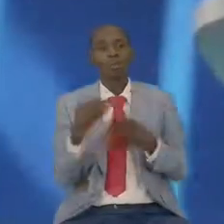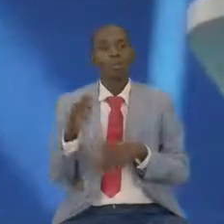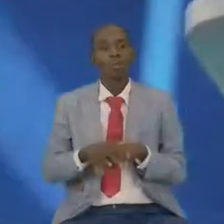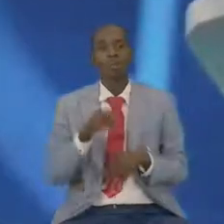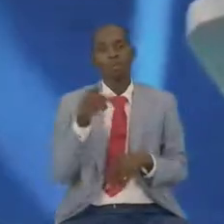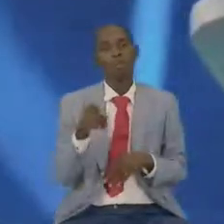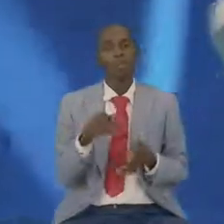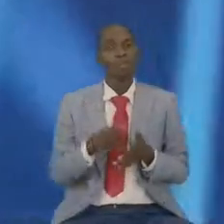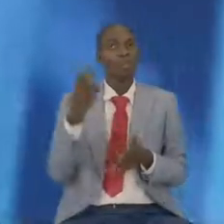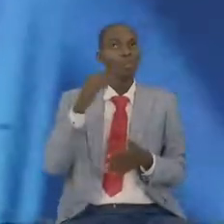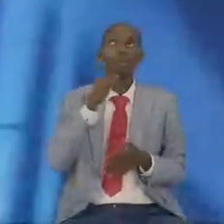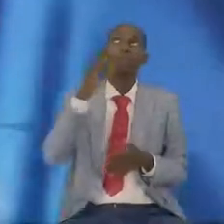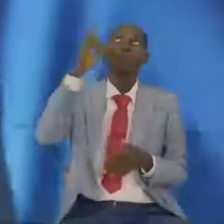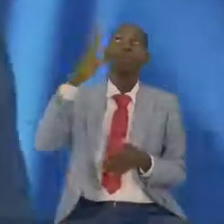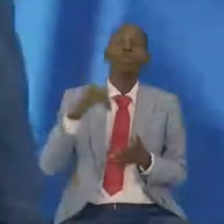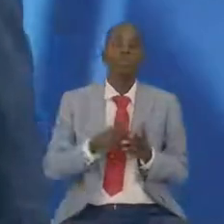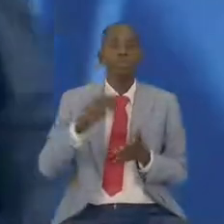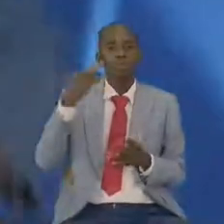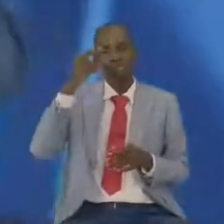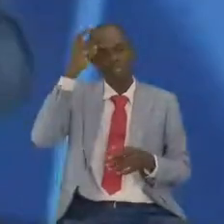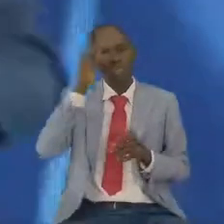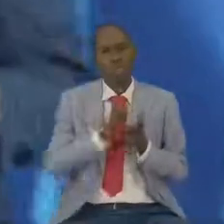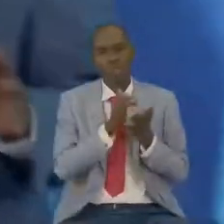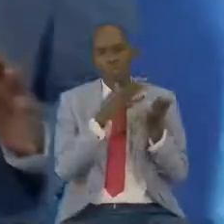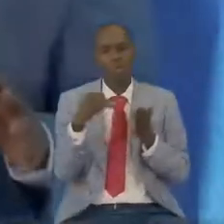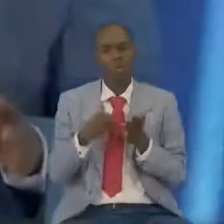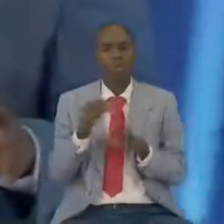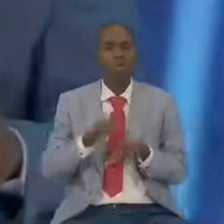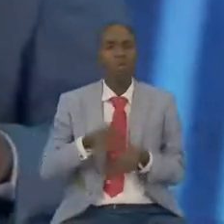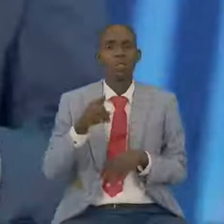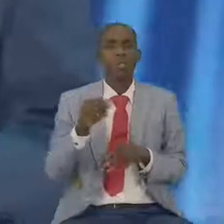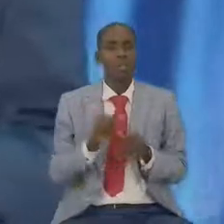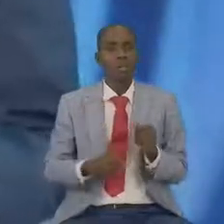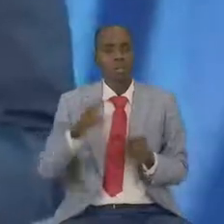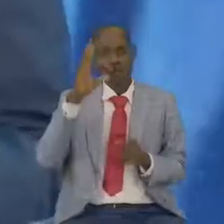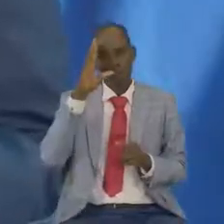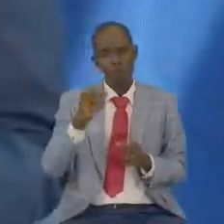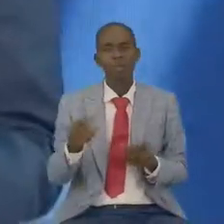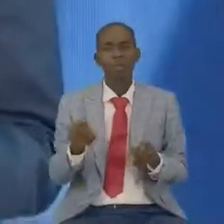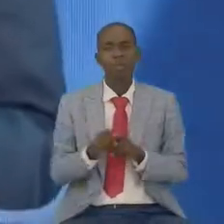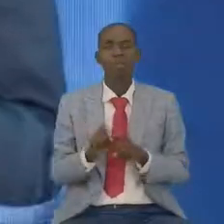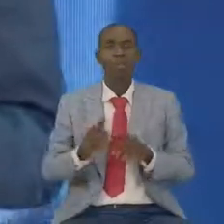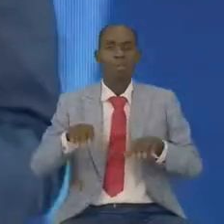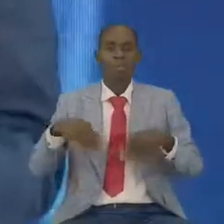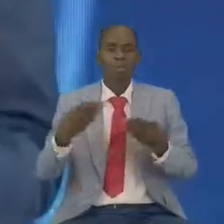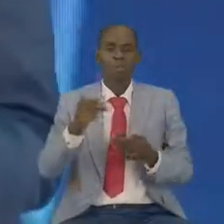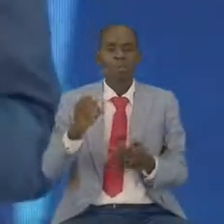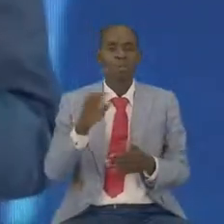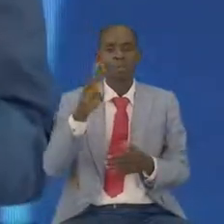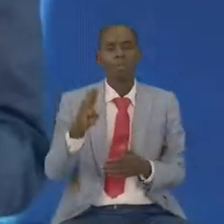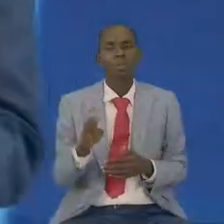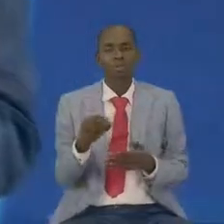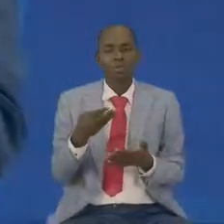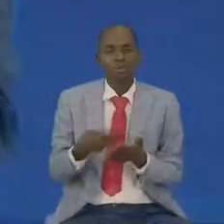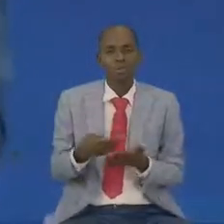Ce n'était pas Dieu, c'était Satan. Il pensait que c'était Dieu, mais c'était Satan. Et chacun lui donna un késita et un anneau